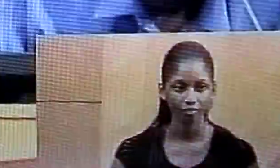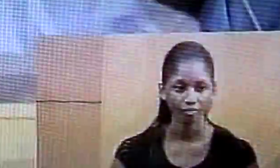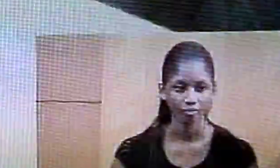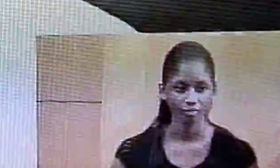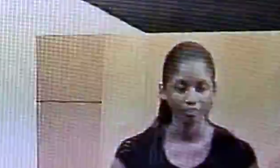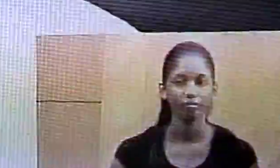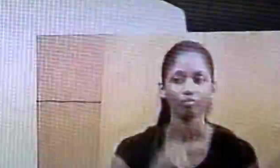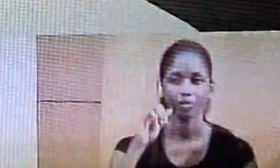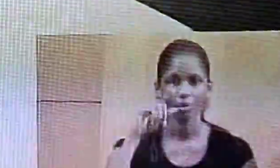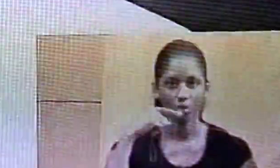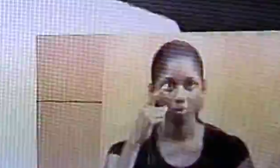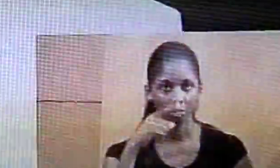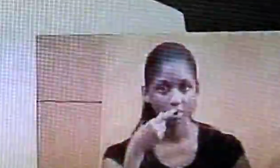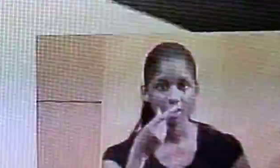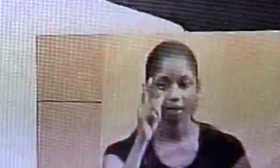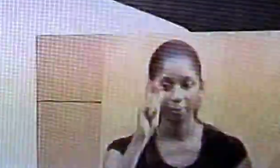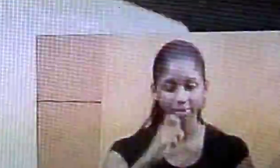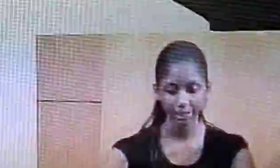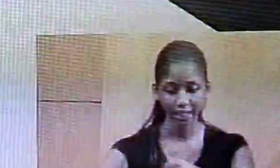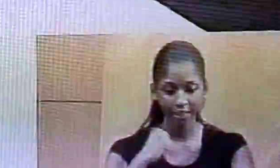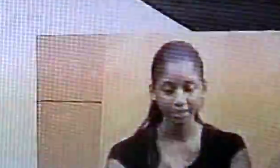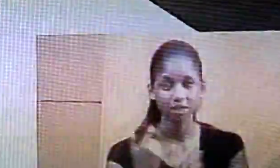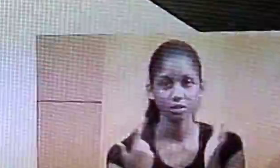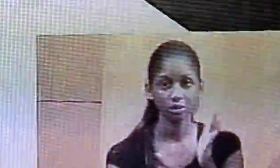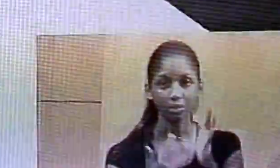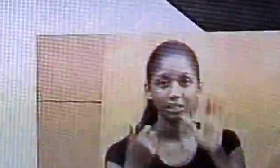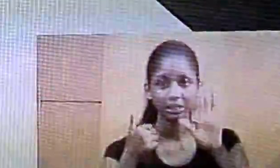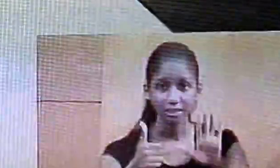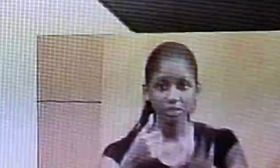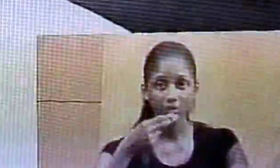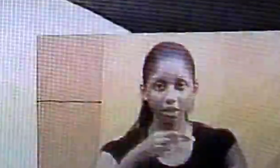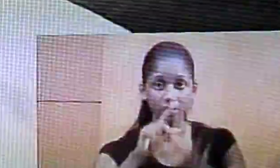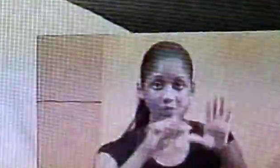On parle à partir de 2006 de M71